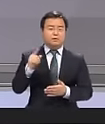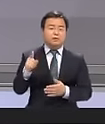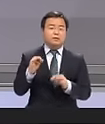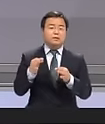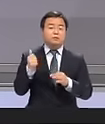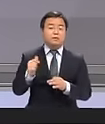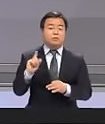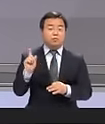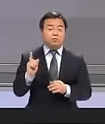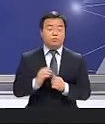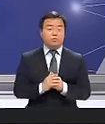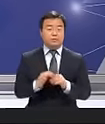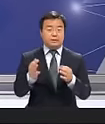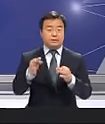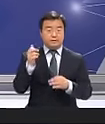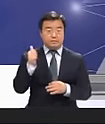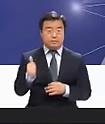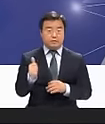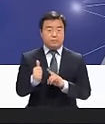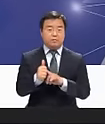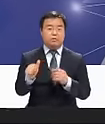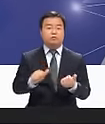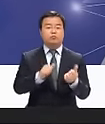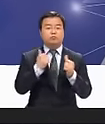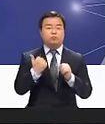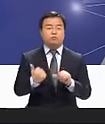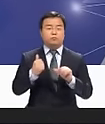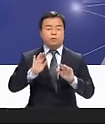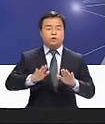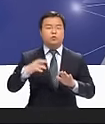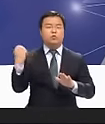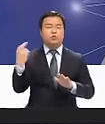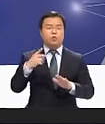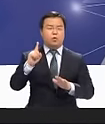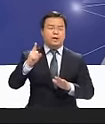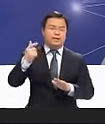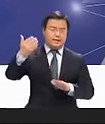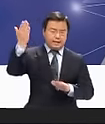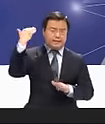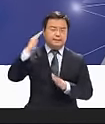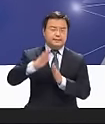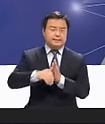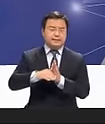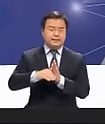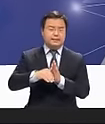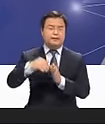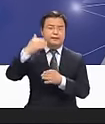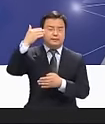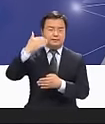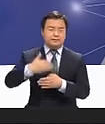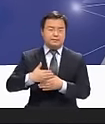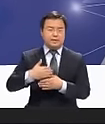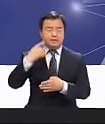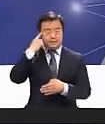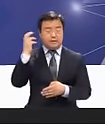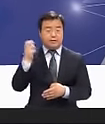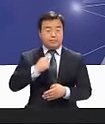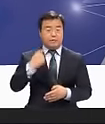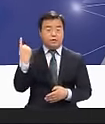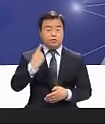김광한 씨의 별세는 정말 한 시대가 또 하나 저물었구나 그런 느낌을 주는 사건인데 이분이